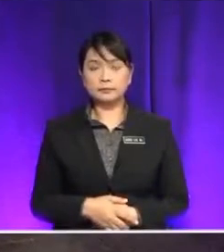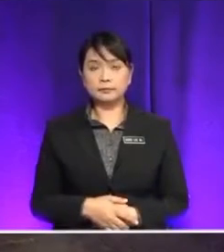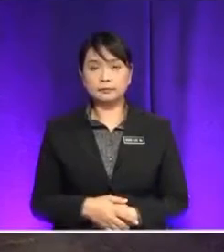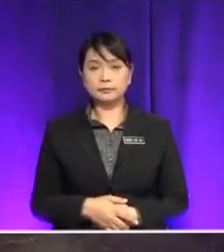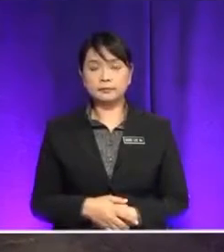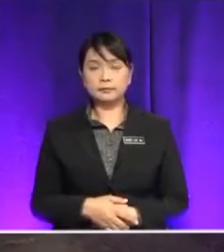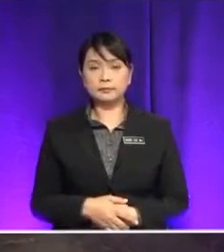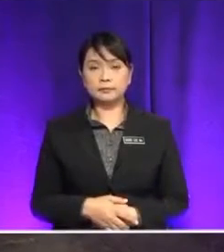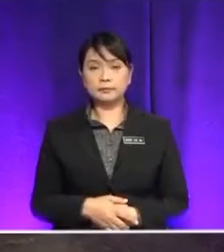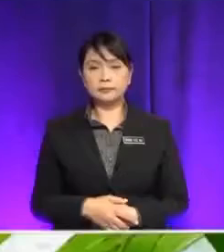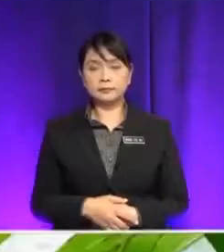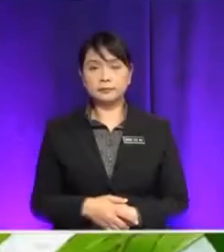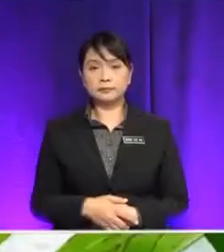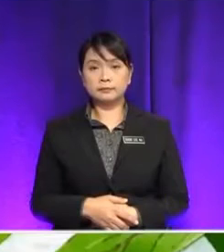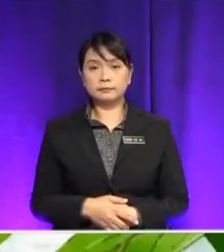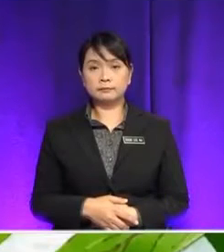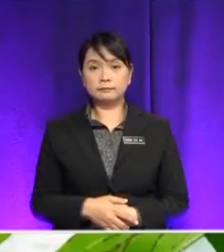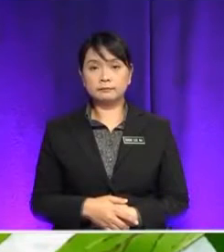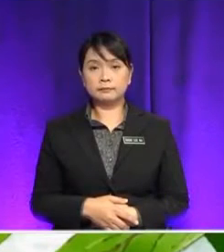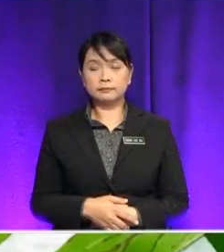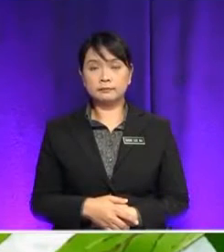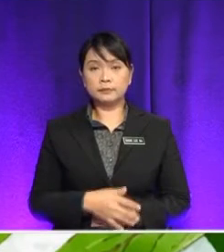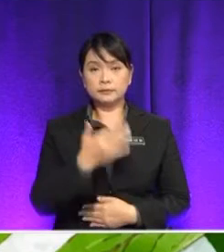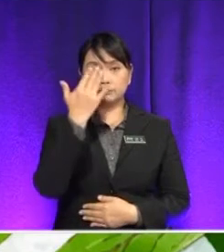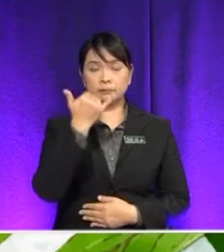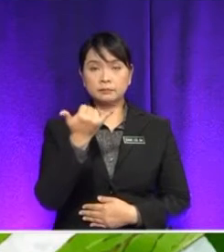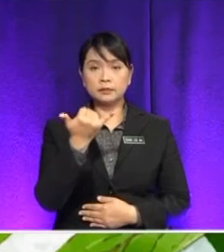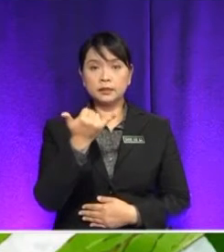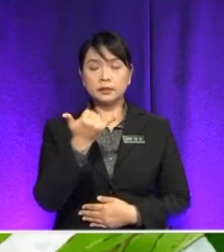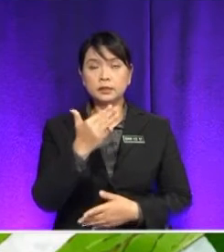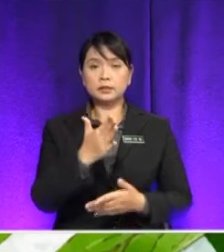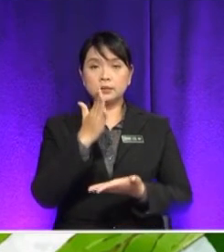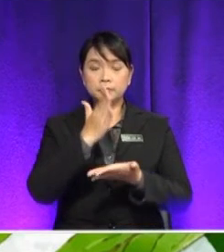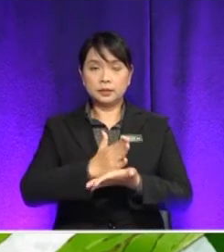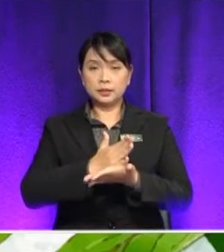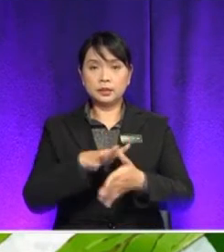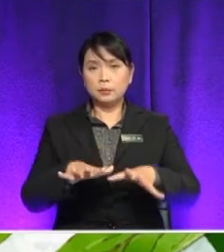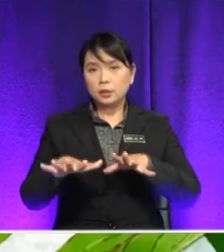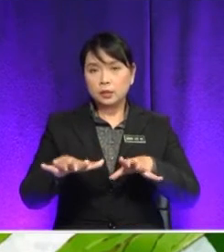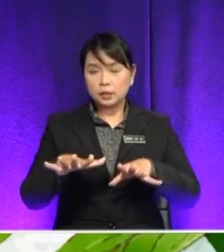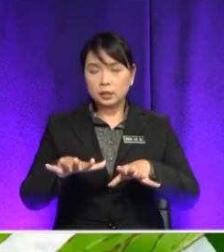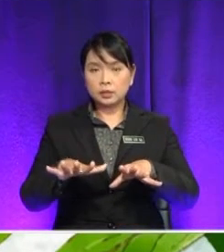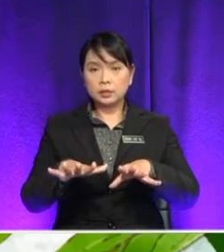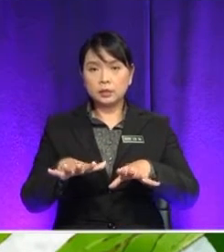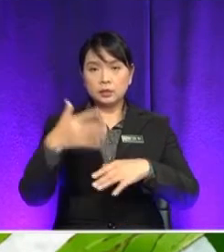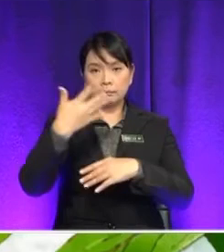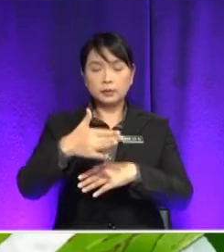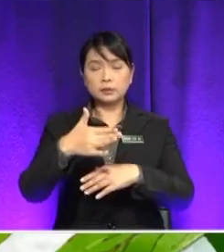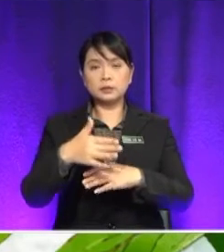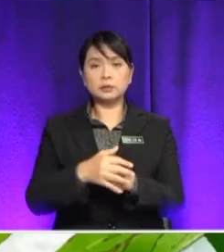di tengah pegas berbeban itu berhenti bergetar selepas suatu tempo masjid sepi itu kehilangan tenaga